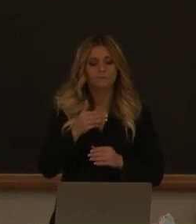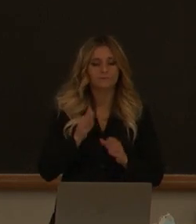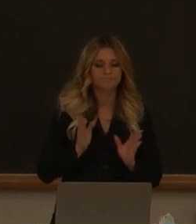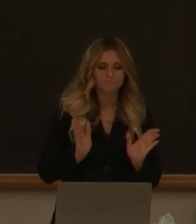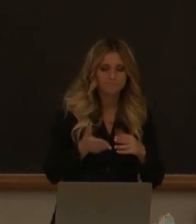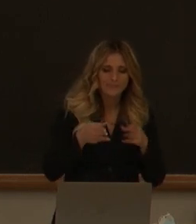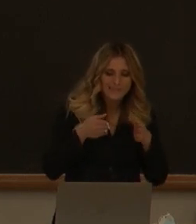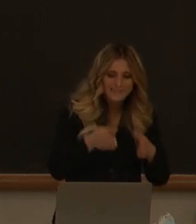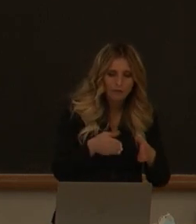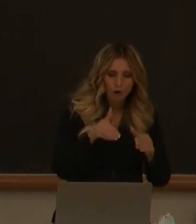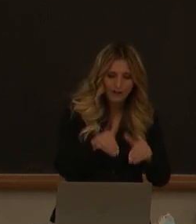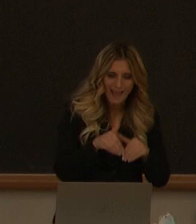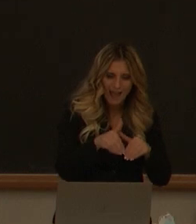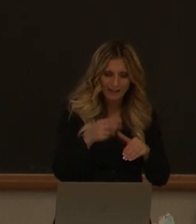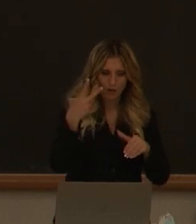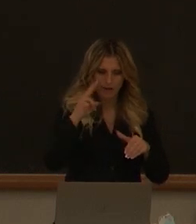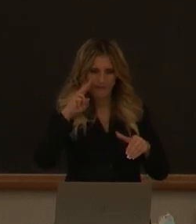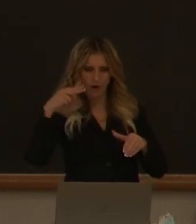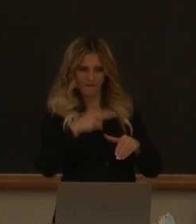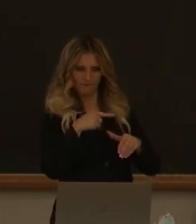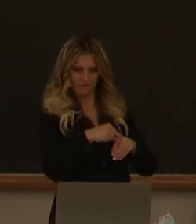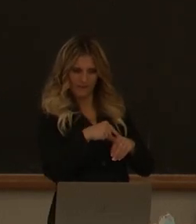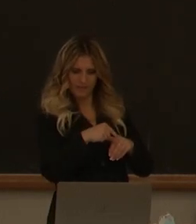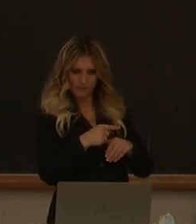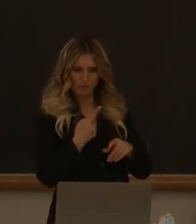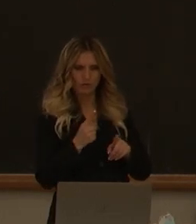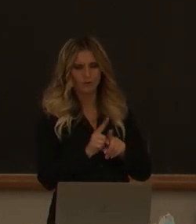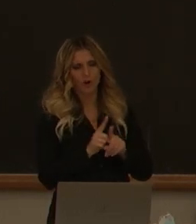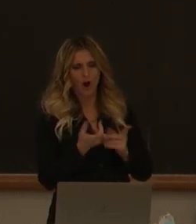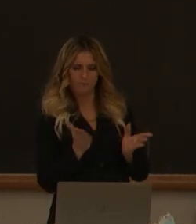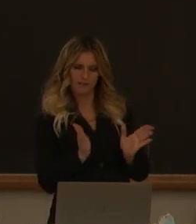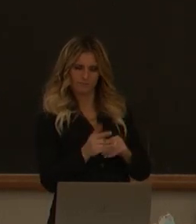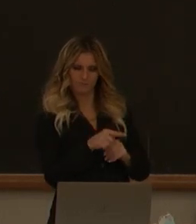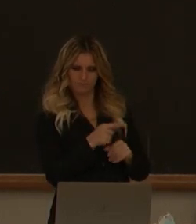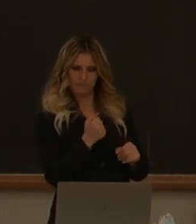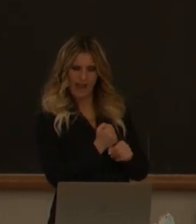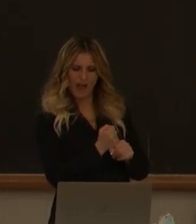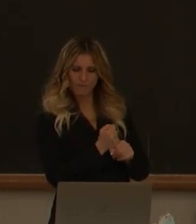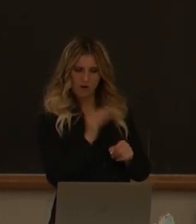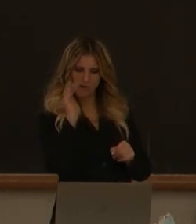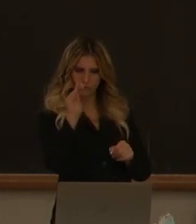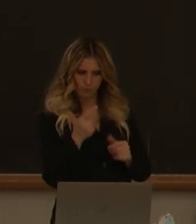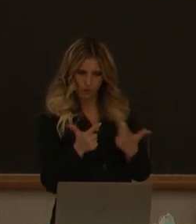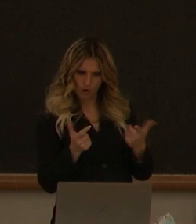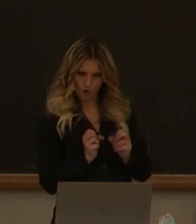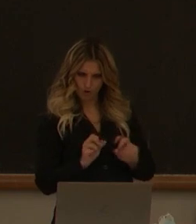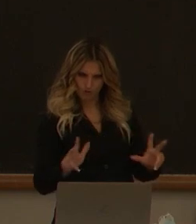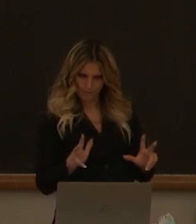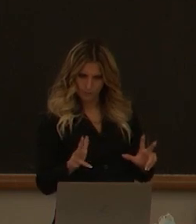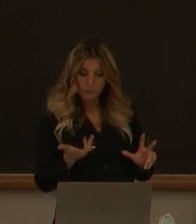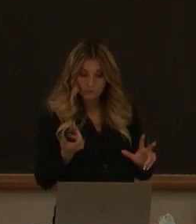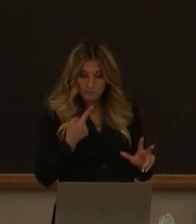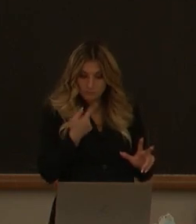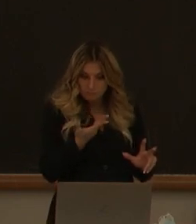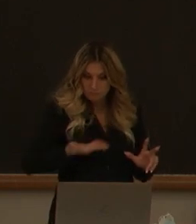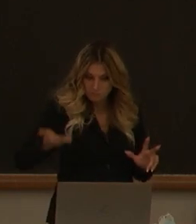agricolo, visto storicamente come un settore da cui andare via, da cui allontanarsi, questo è stato quello che è successo